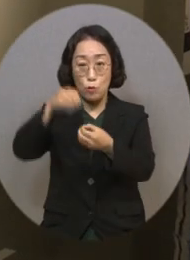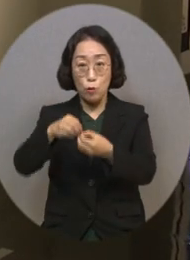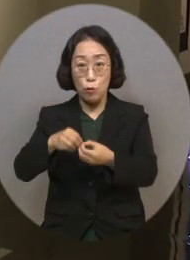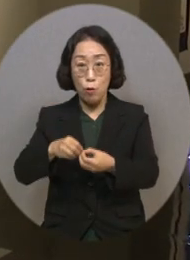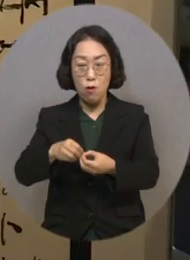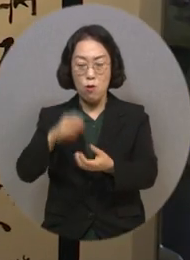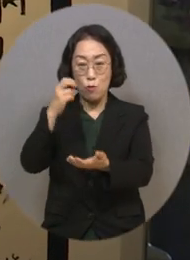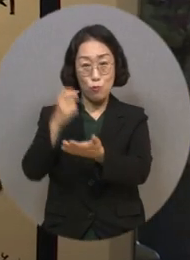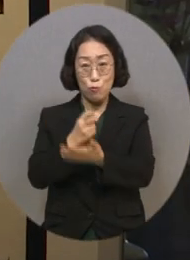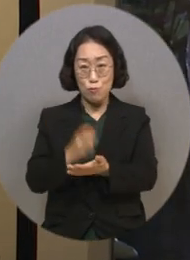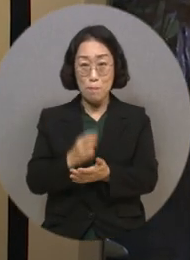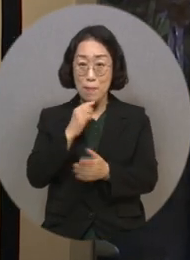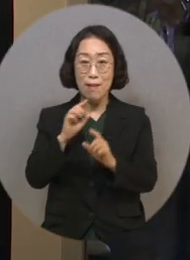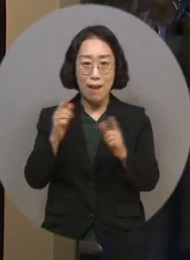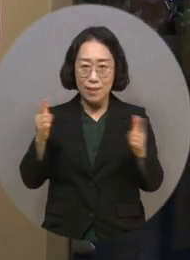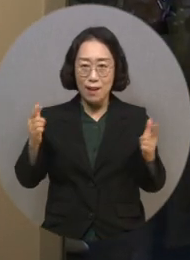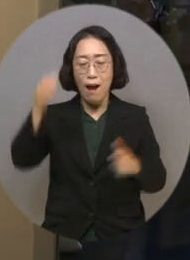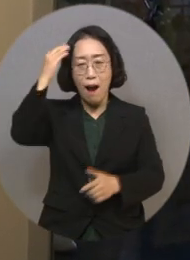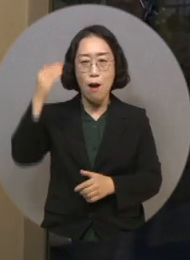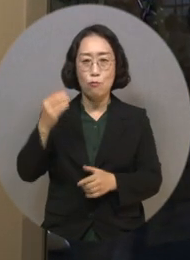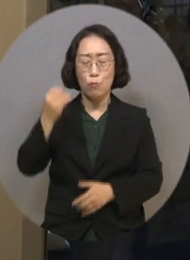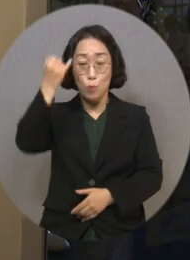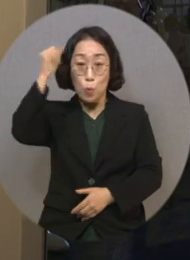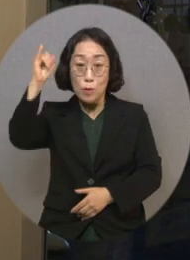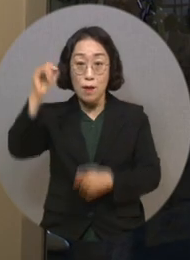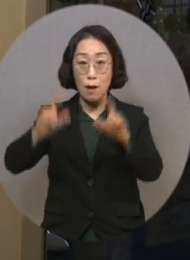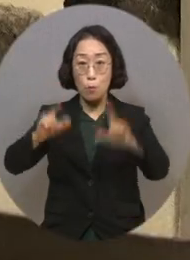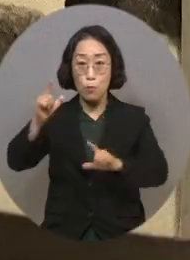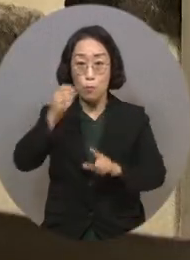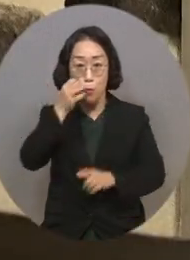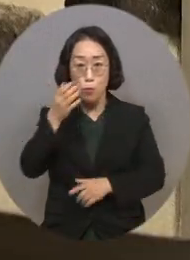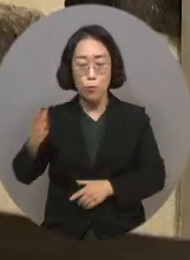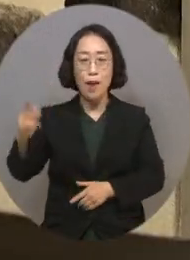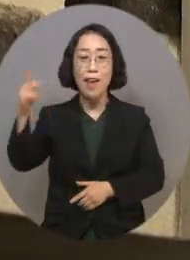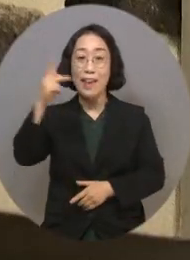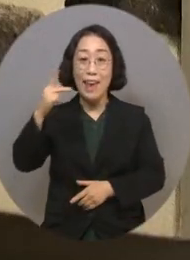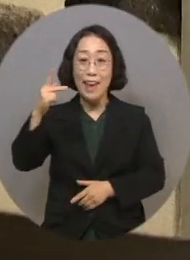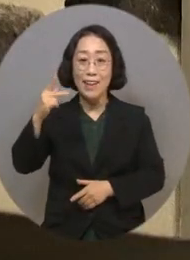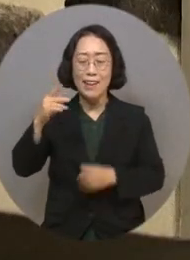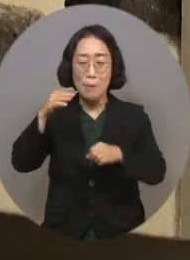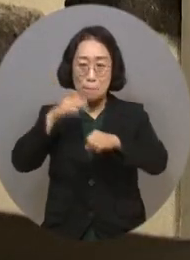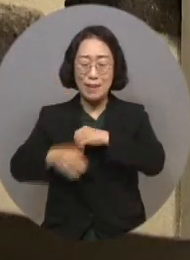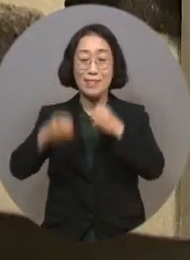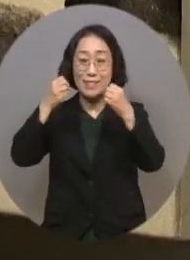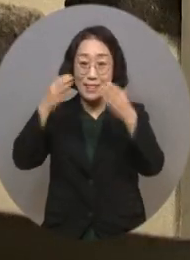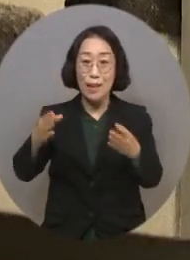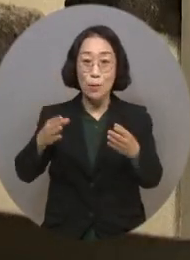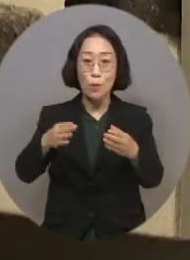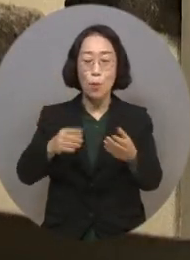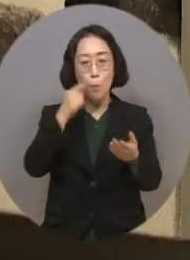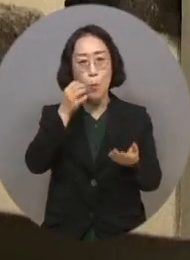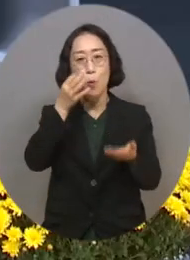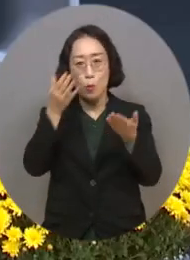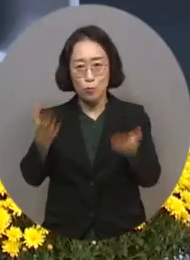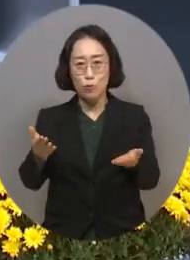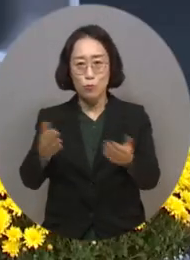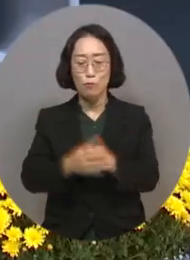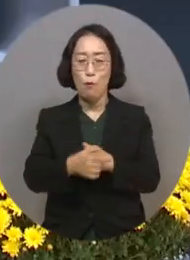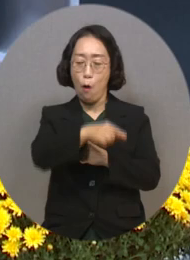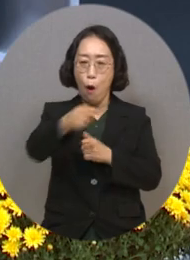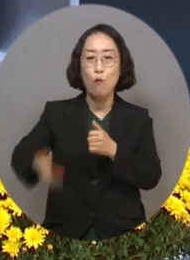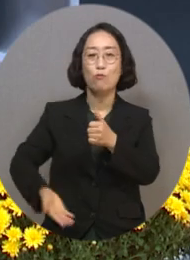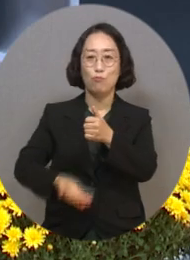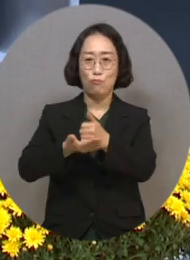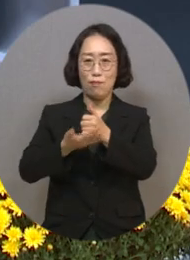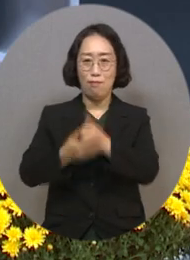서체와 규칙을 넘어 한글의 독창성을 더욱 빛나게 하고 K서예의 새로운 길을 제시했다는 평가를 받았습니다. 송 전 지사는